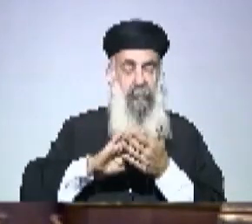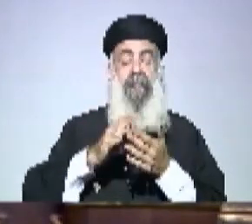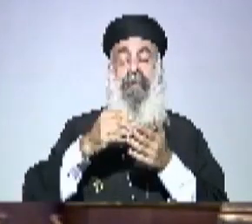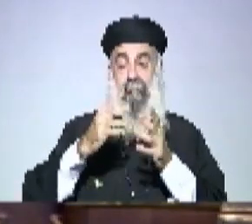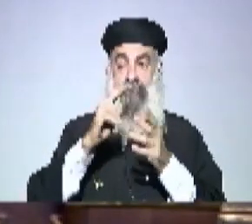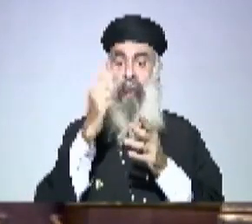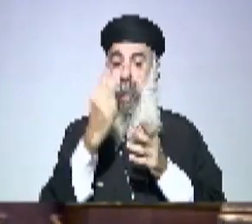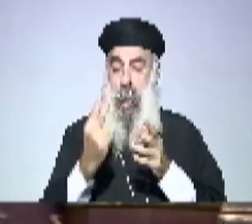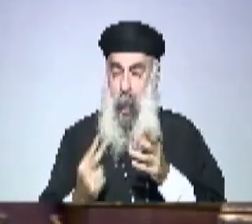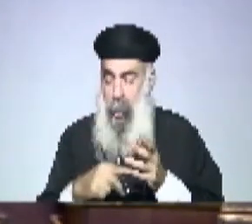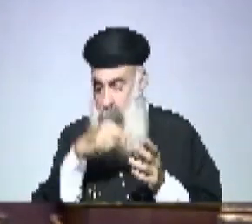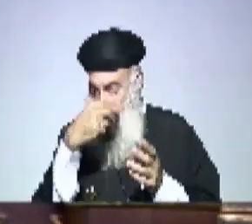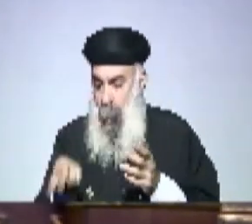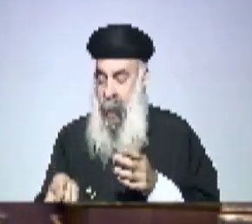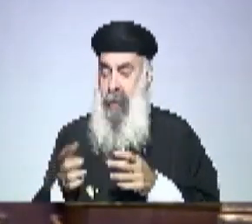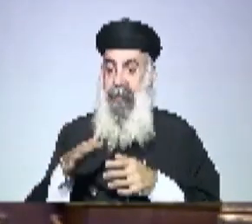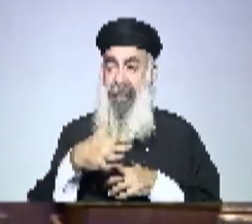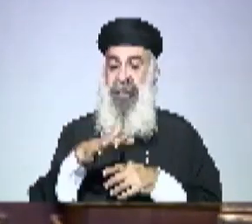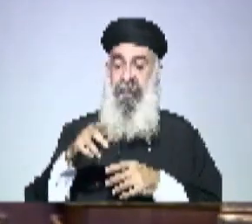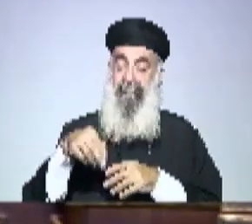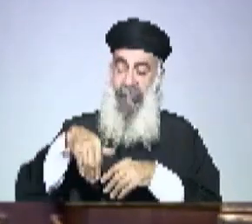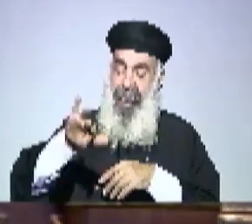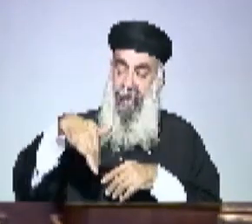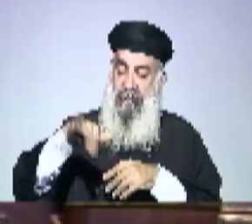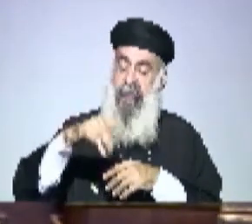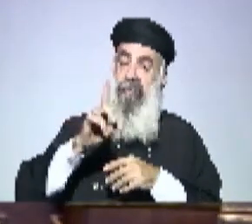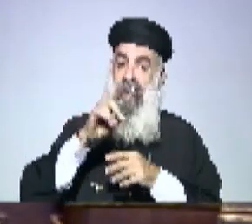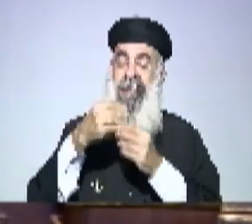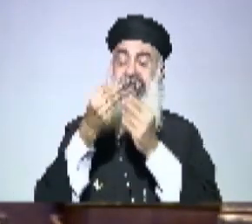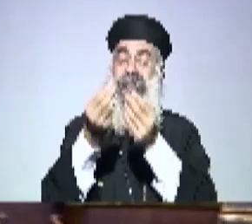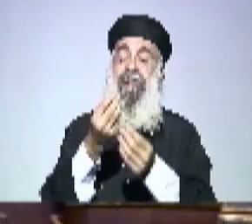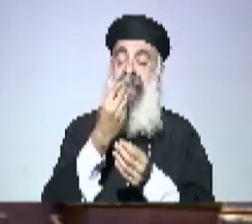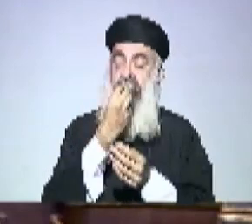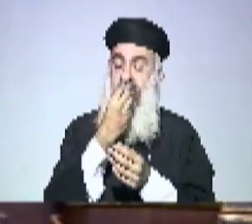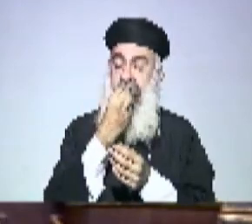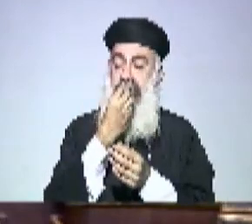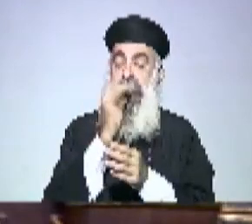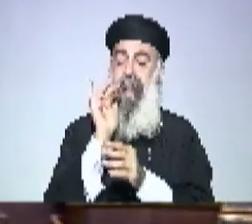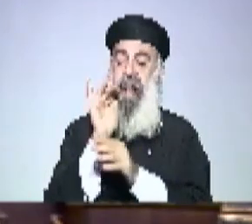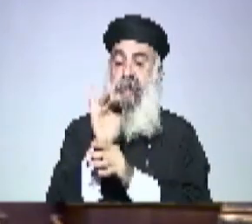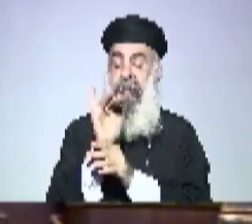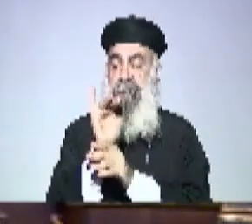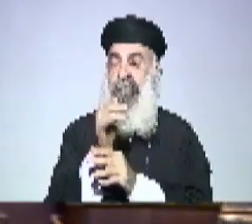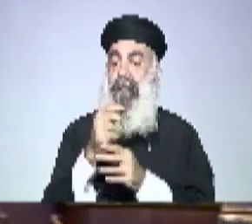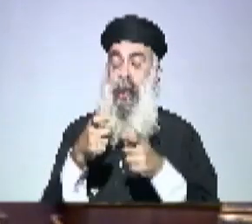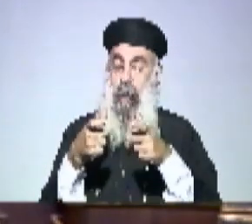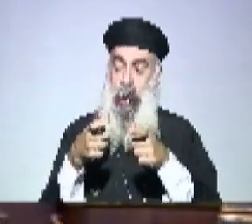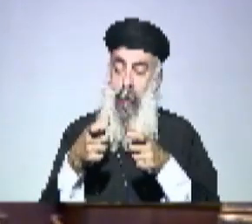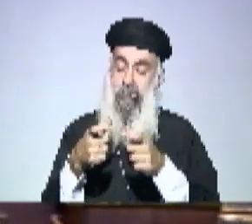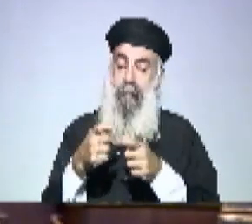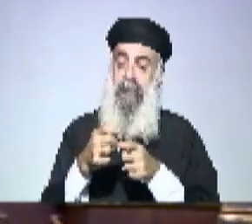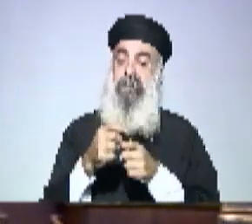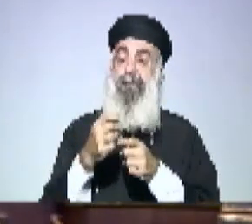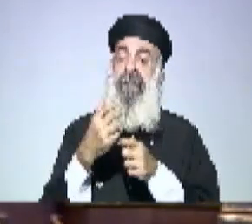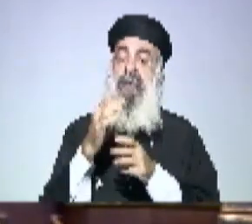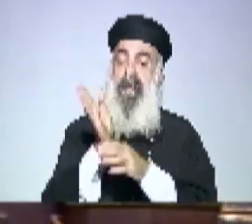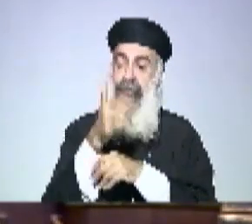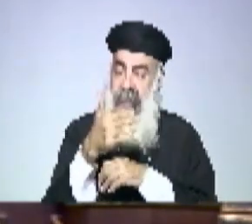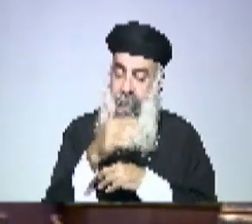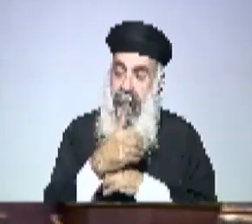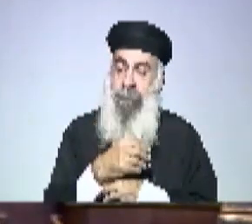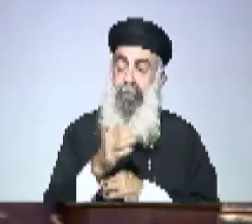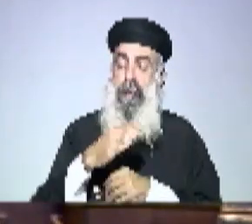يخوروا في الطريق فاعطاهم واكلوا من الخبز والسمك وشبعوا